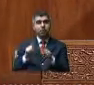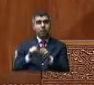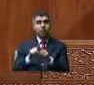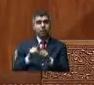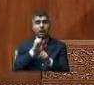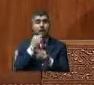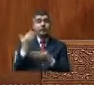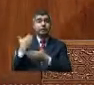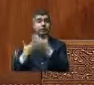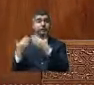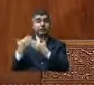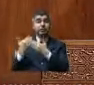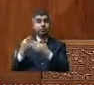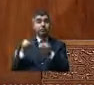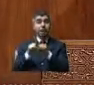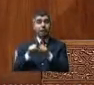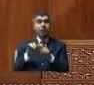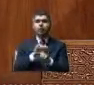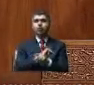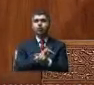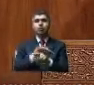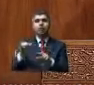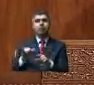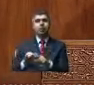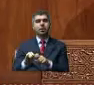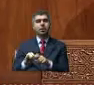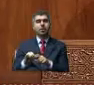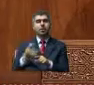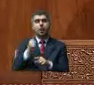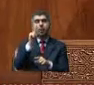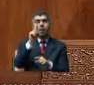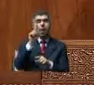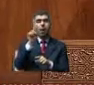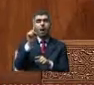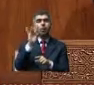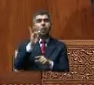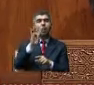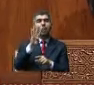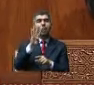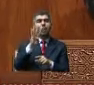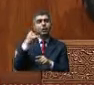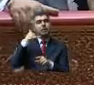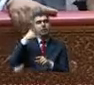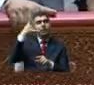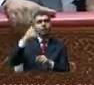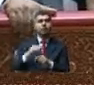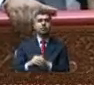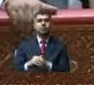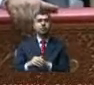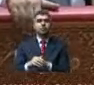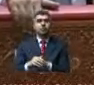عمرو كان السيد عيدي تمرض تعيط 141. أيني مشكلة يعني.